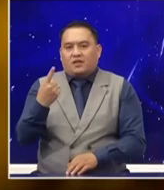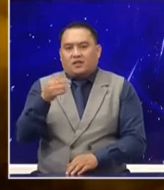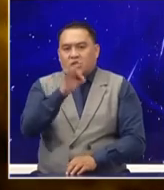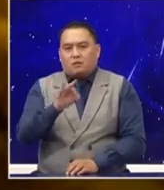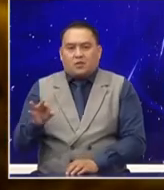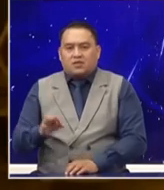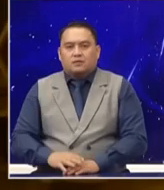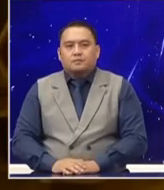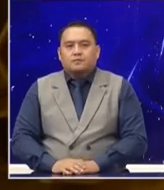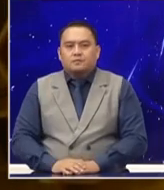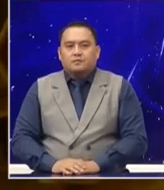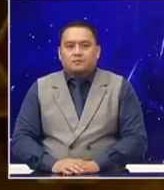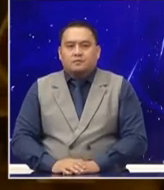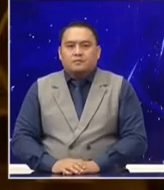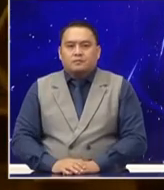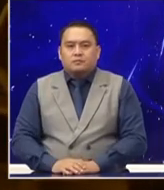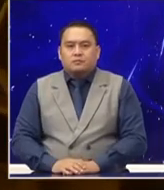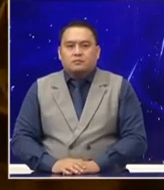на 21%.